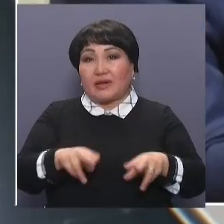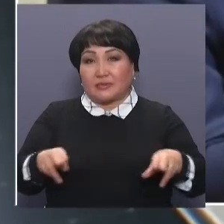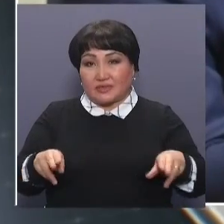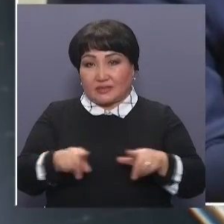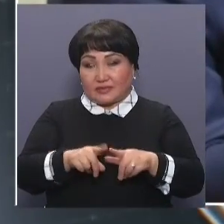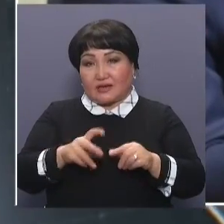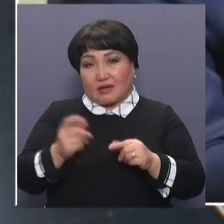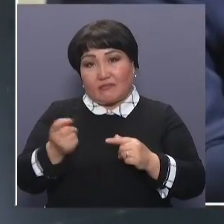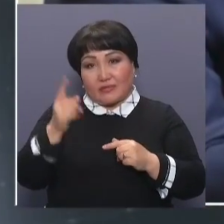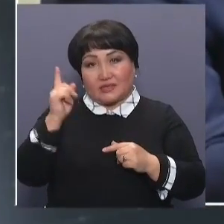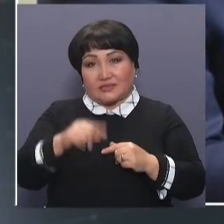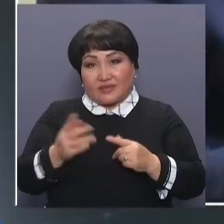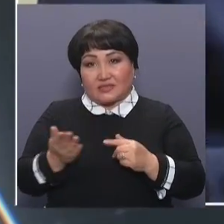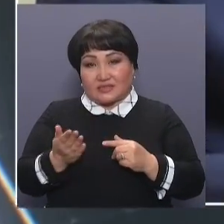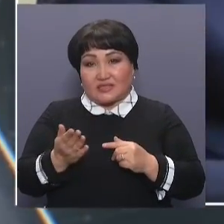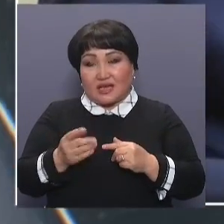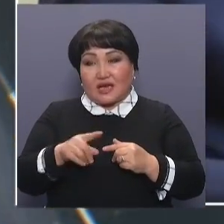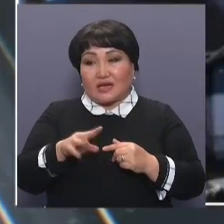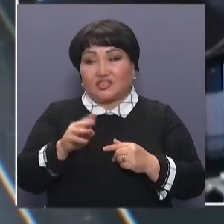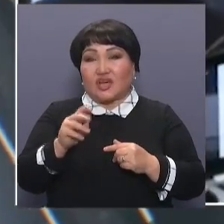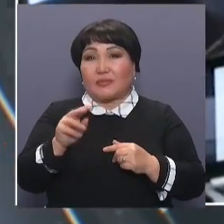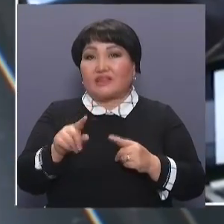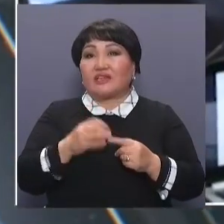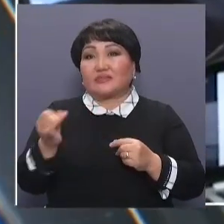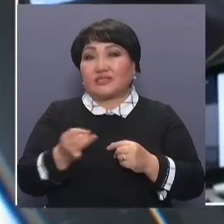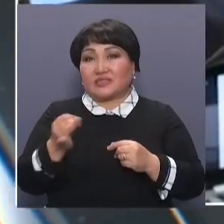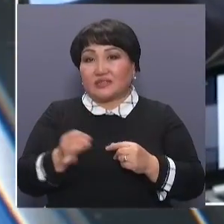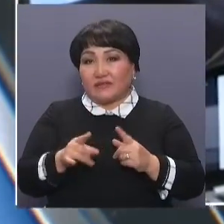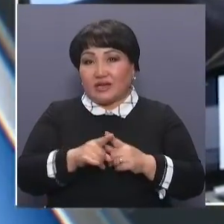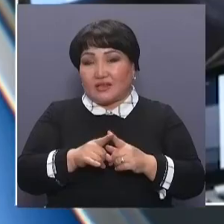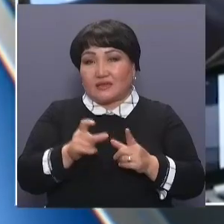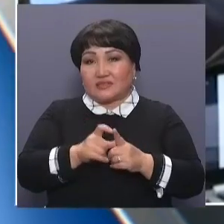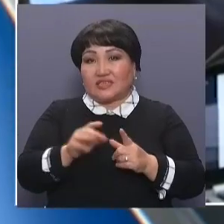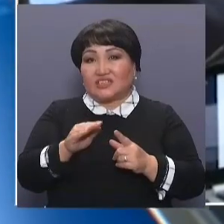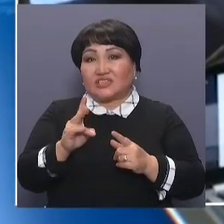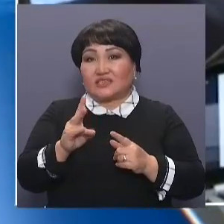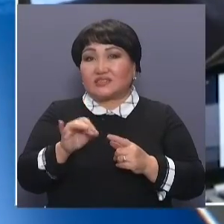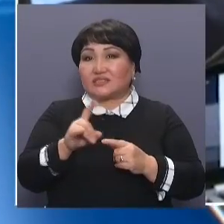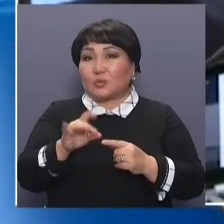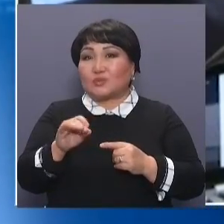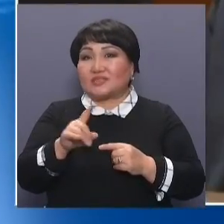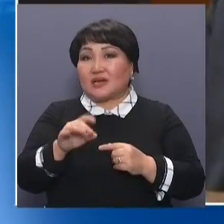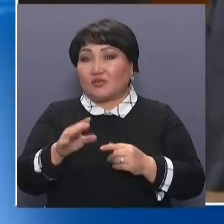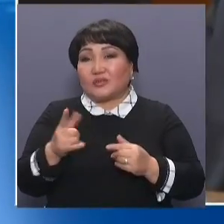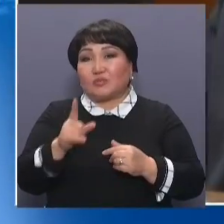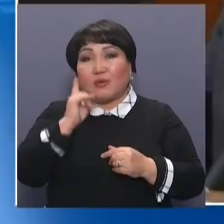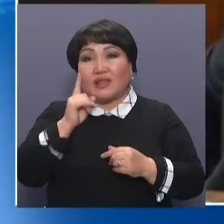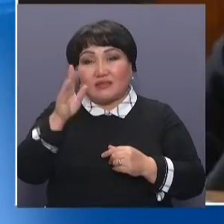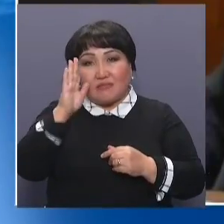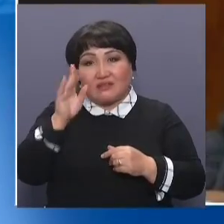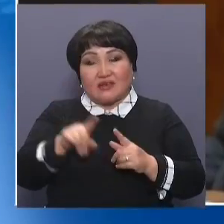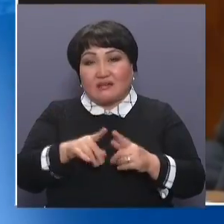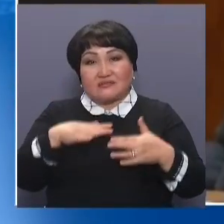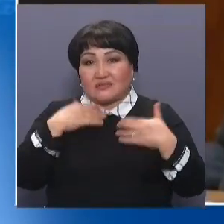немалоизвестная мажилисвумен госпожа Хаменова поинтересовалась у Сакена Жасузакова, почему молодые парни так неохотно идут в